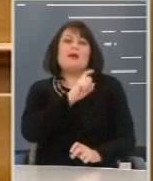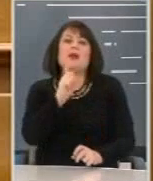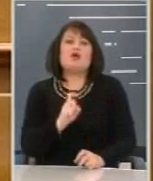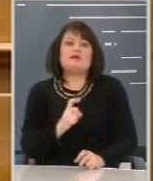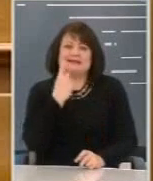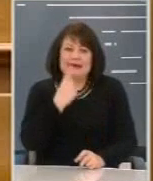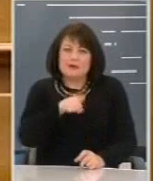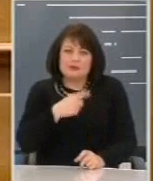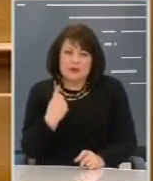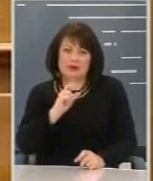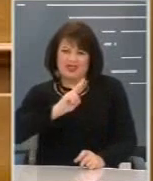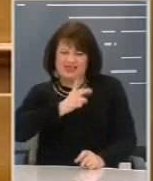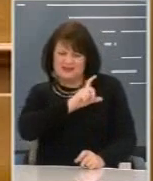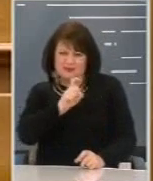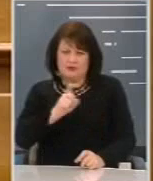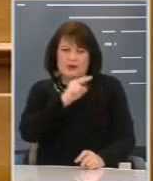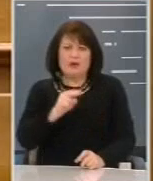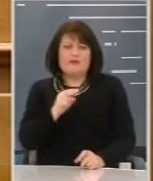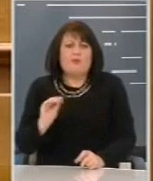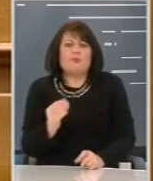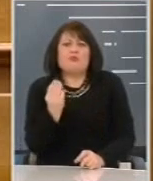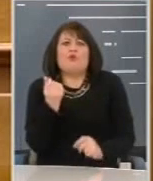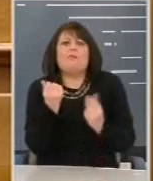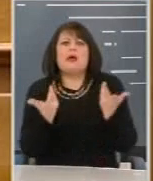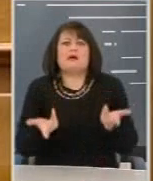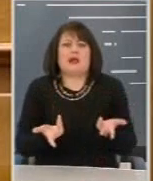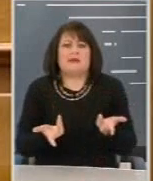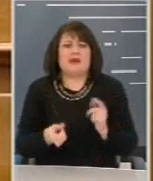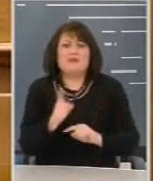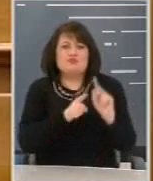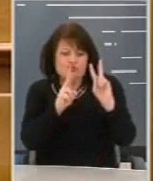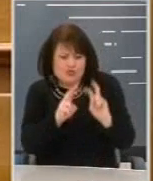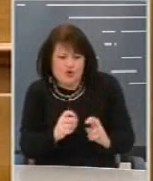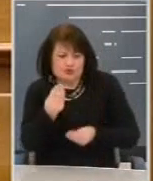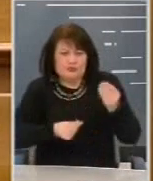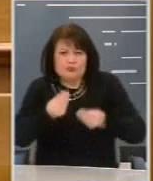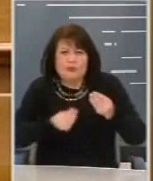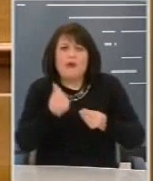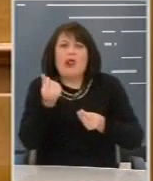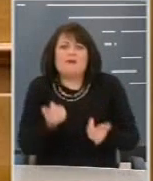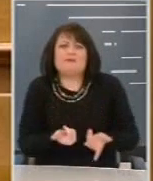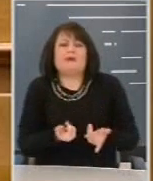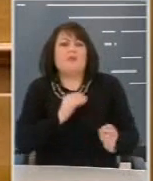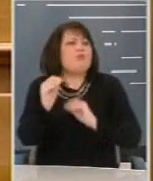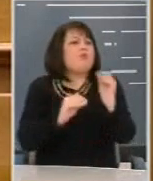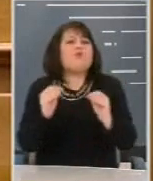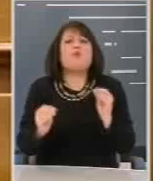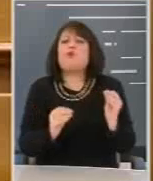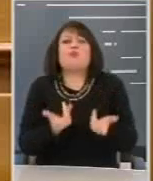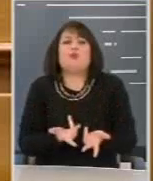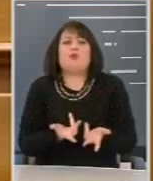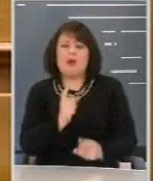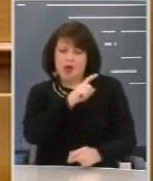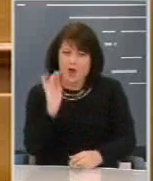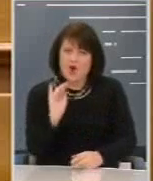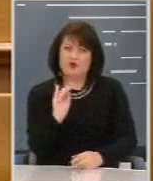1,1 δις. Πού πήγαν τα λεφτά? Ποιος σύλλεξε τους ισολογισμούς? Ποιος σύλλεξε που πήγαν τα λεφτά? Η ερώτησή